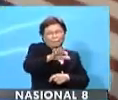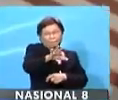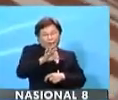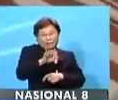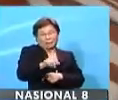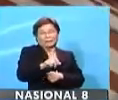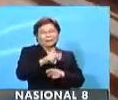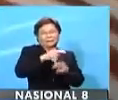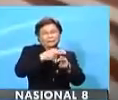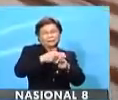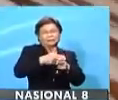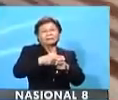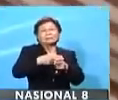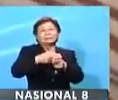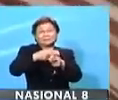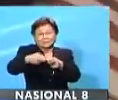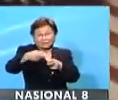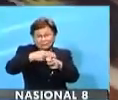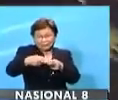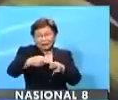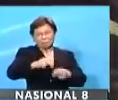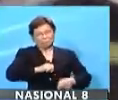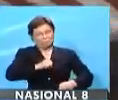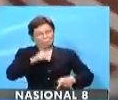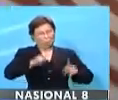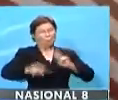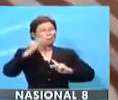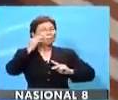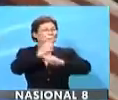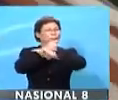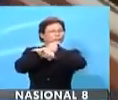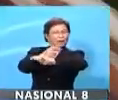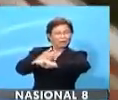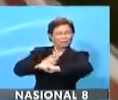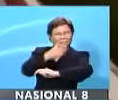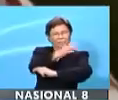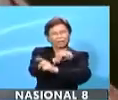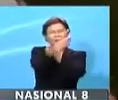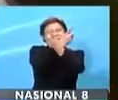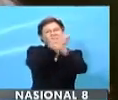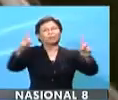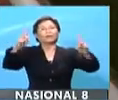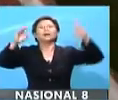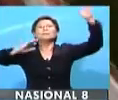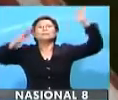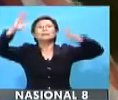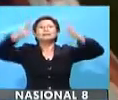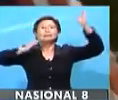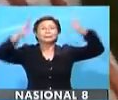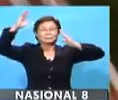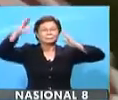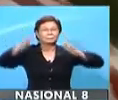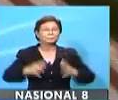senjata tradisional kebanggaan orang Melayu untuk mempertahan diri dan kedaulatan tanah air.